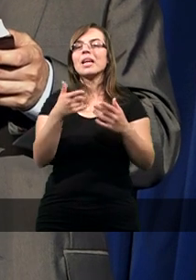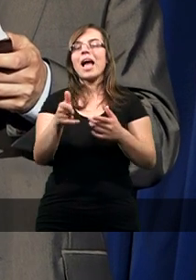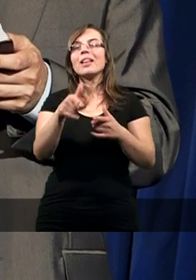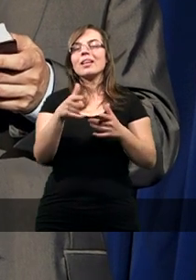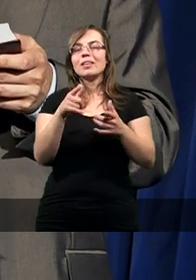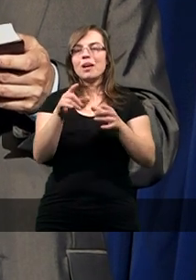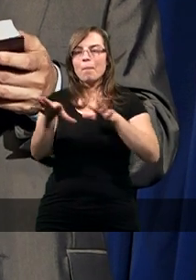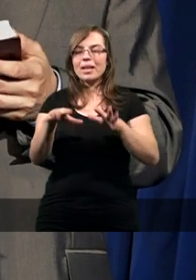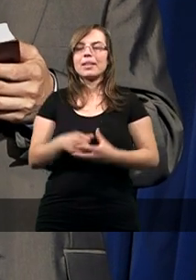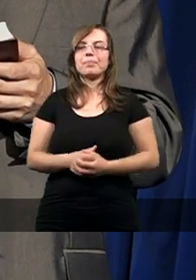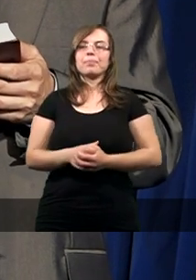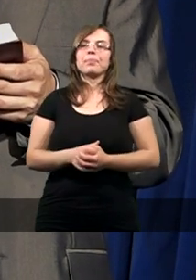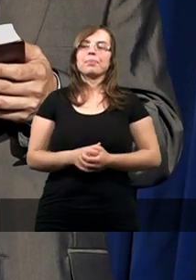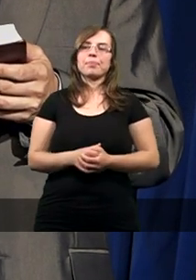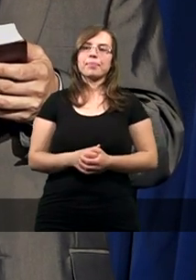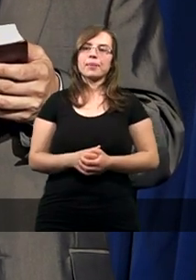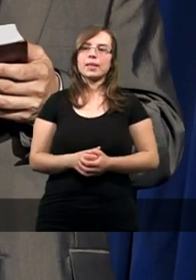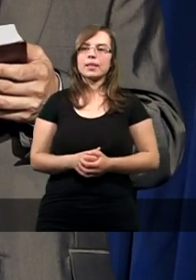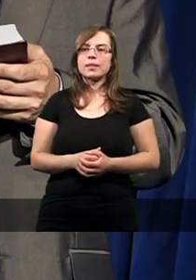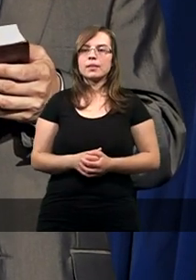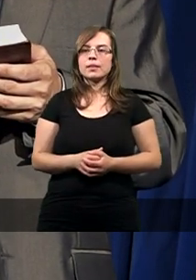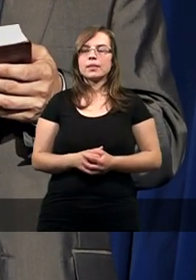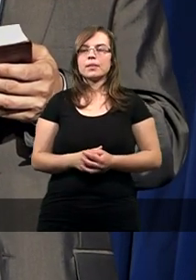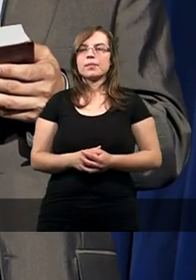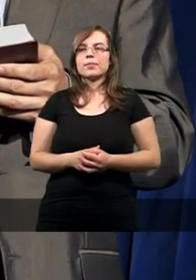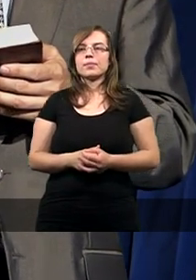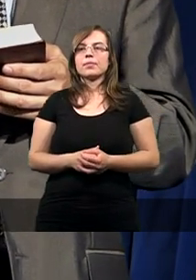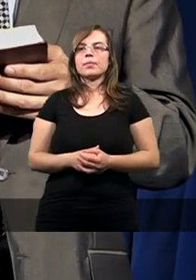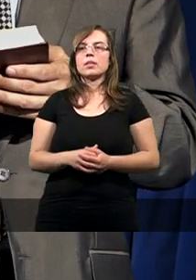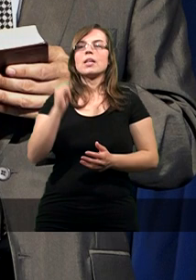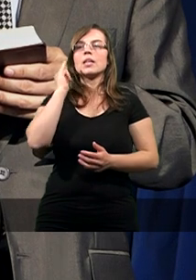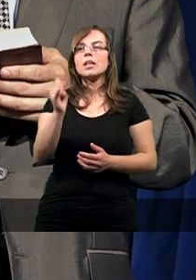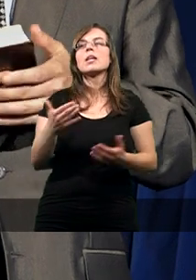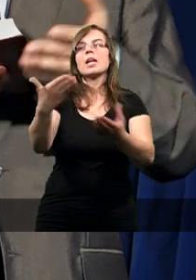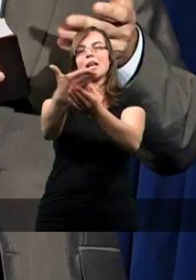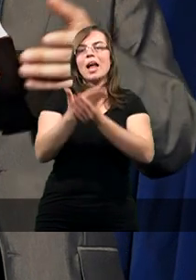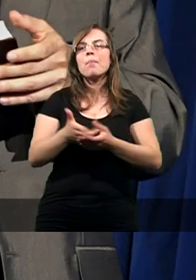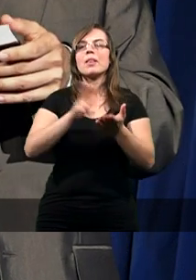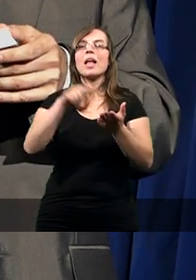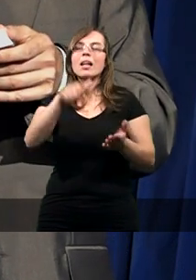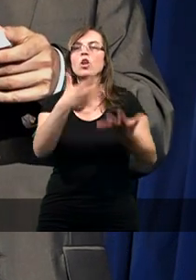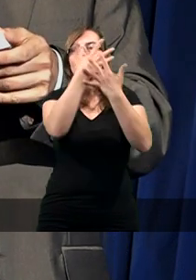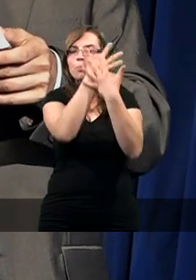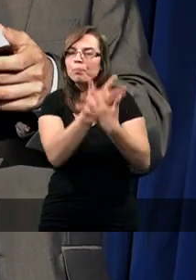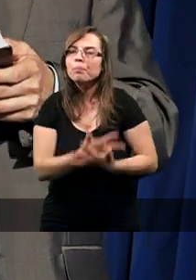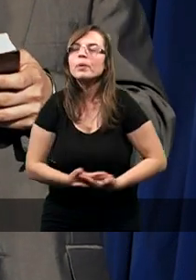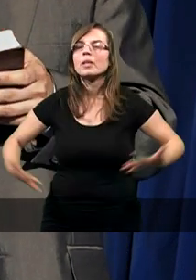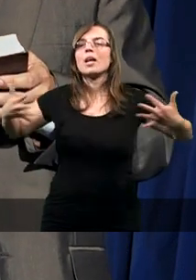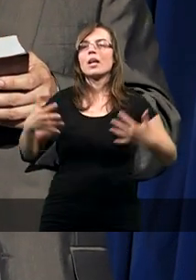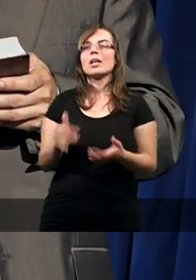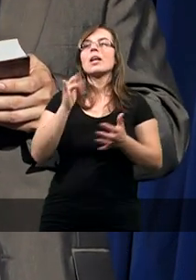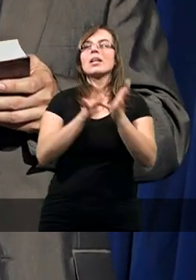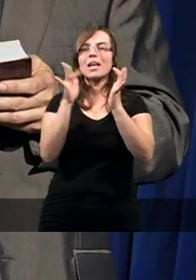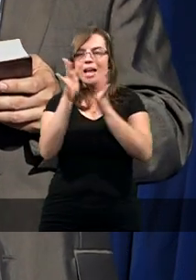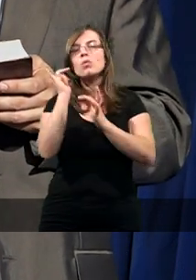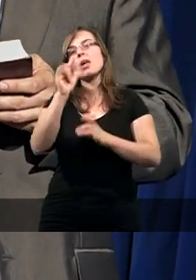przyjęcie. He had invited Jesus and Lazarus to be at this feast. I zaprosił na to przyjęcie zarówno